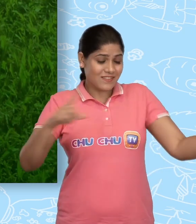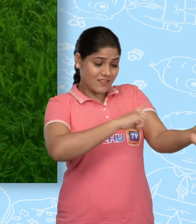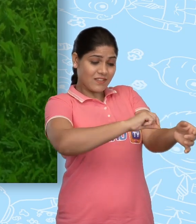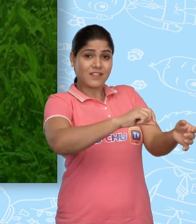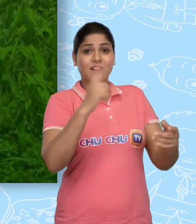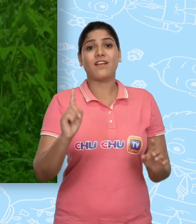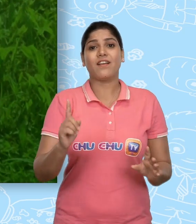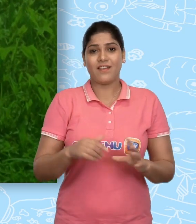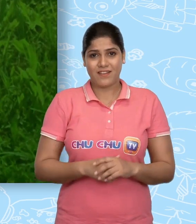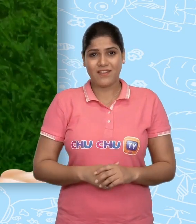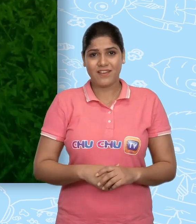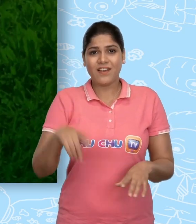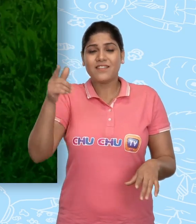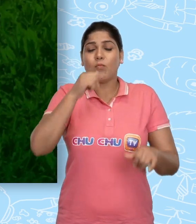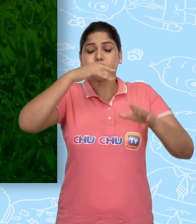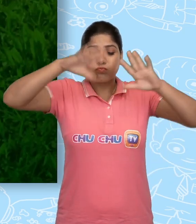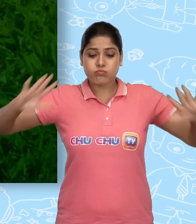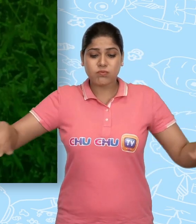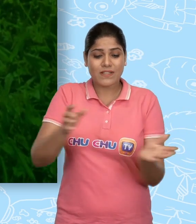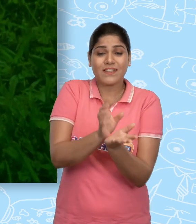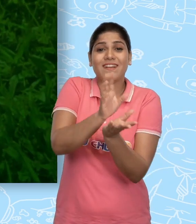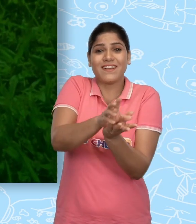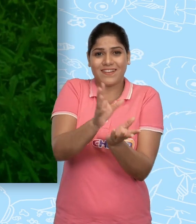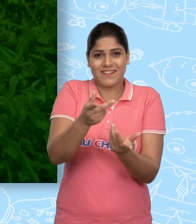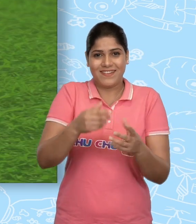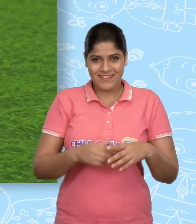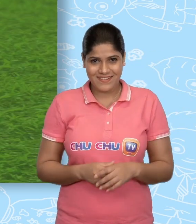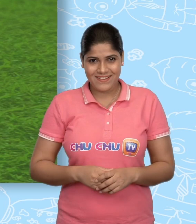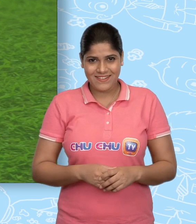एक पंख और एक समुंदर की कौड़ी।